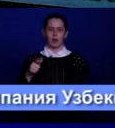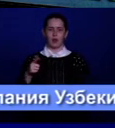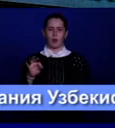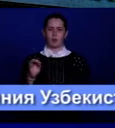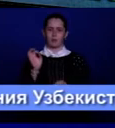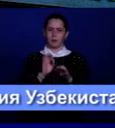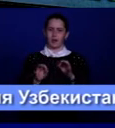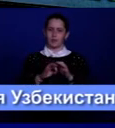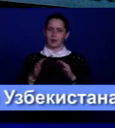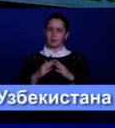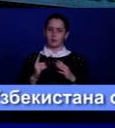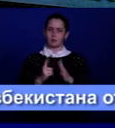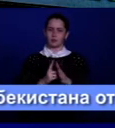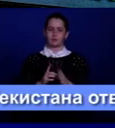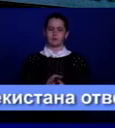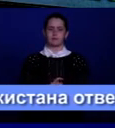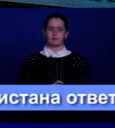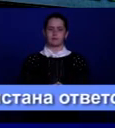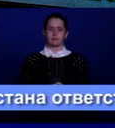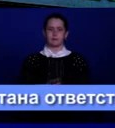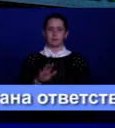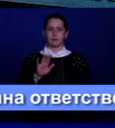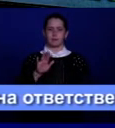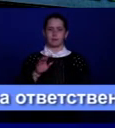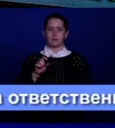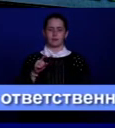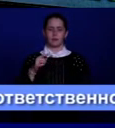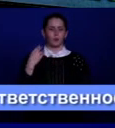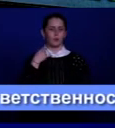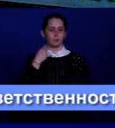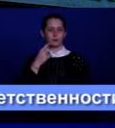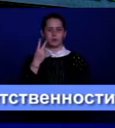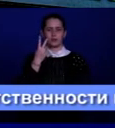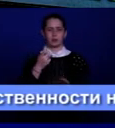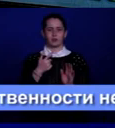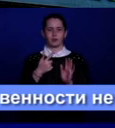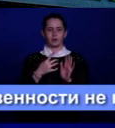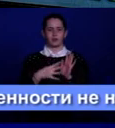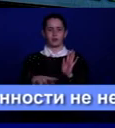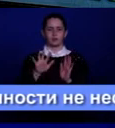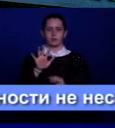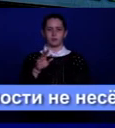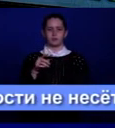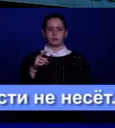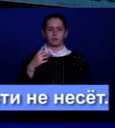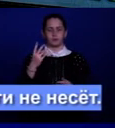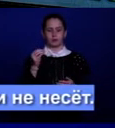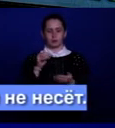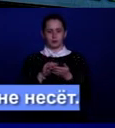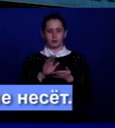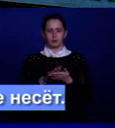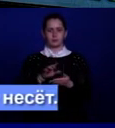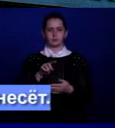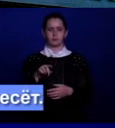проверим домашнее задание. Вы в упражнении 295 должны были выписать глаголы, поставить к